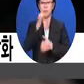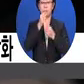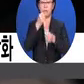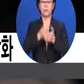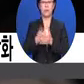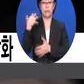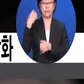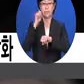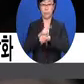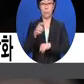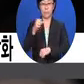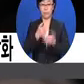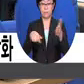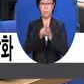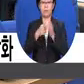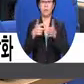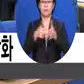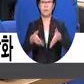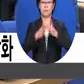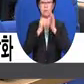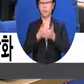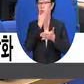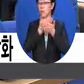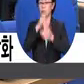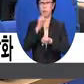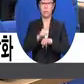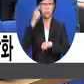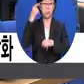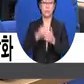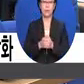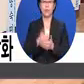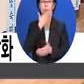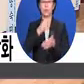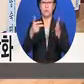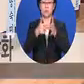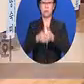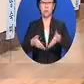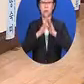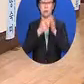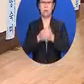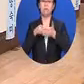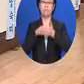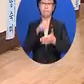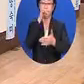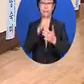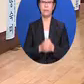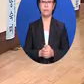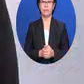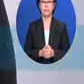사회복지 책임성 확보를 위한 재단 설립의 중요성을 인식하고 복지재단의 설립을 추진하게